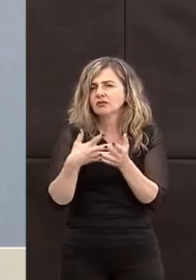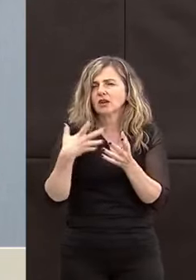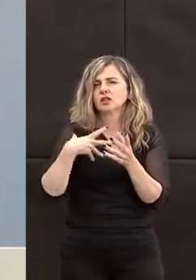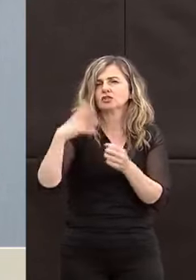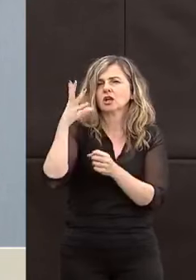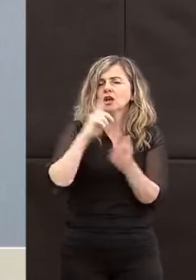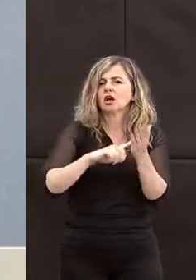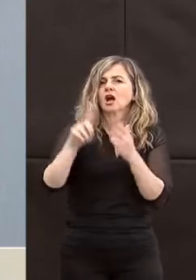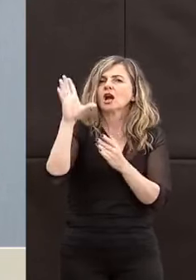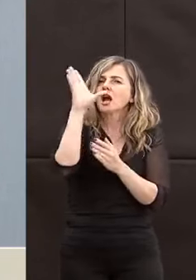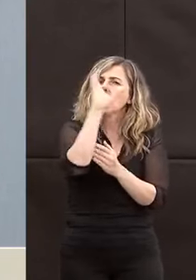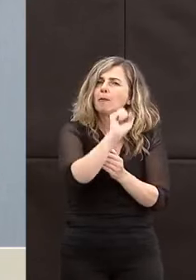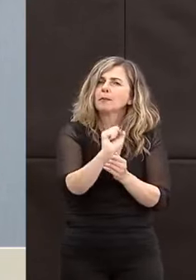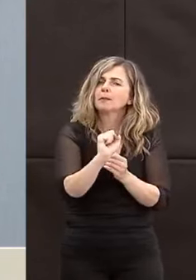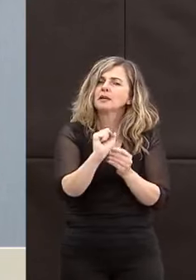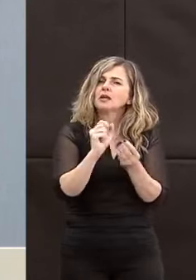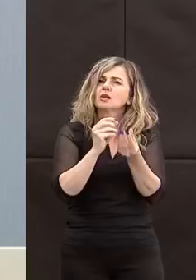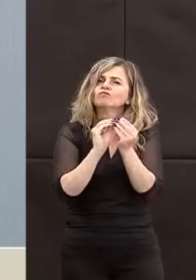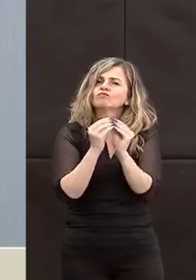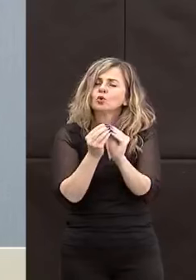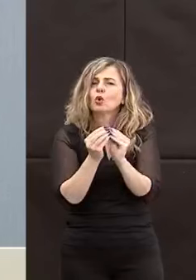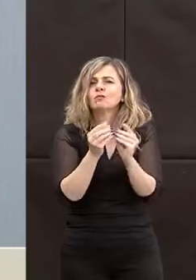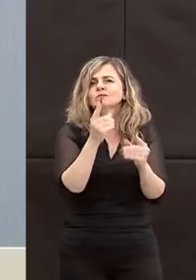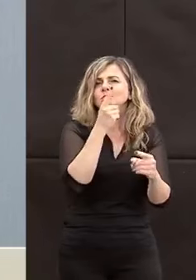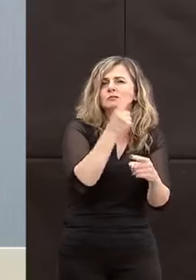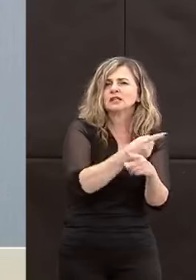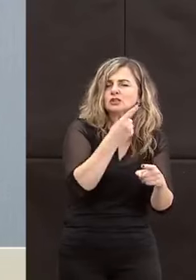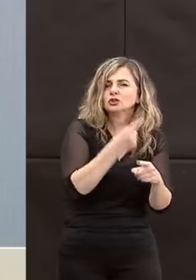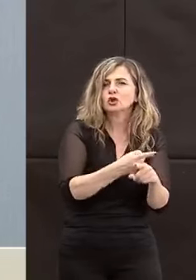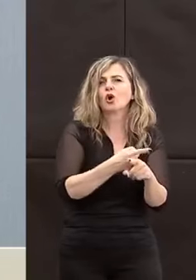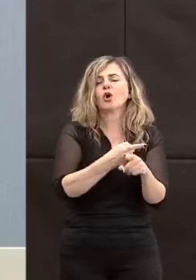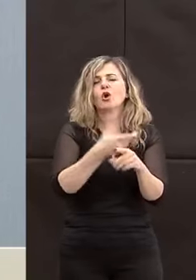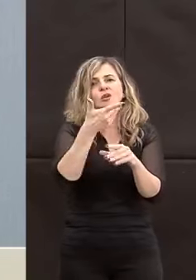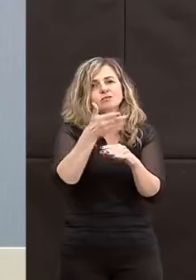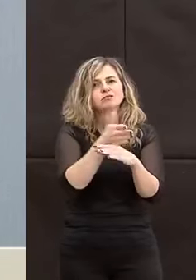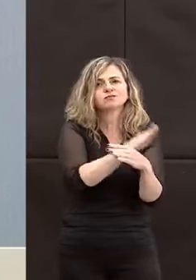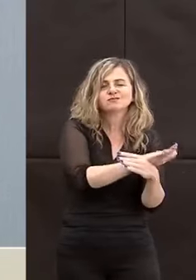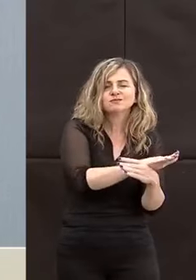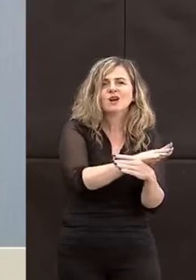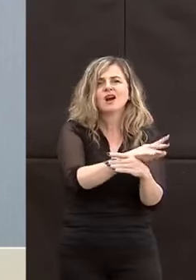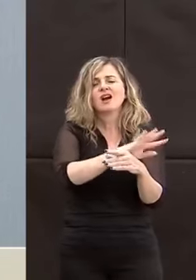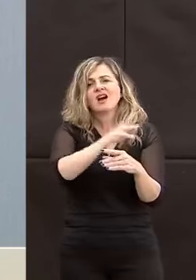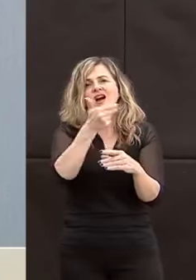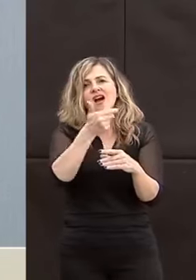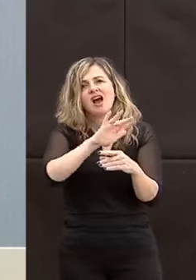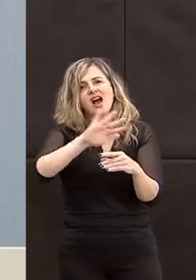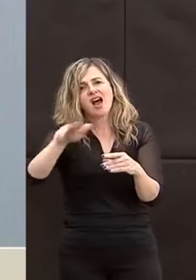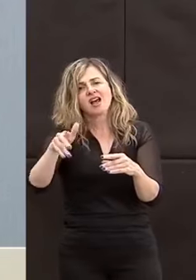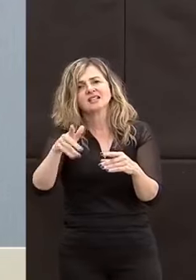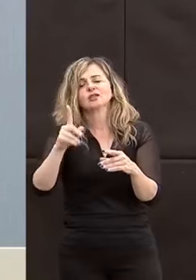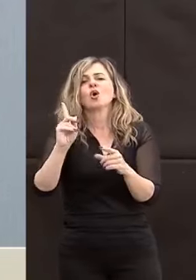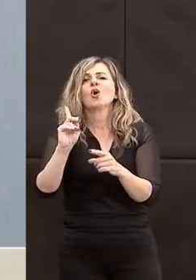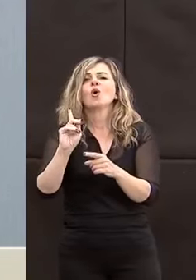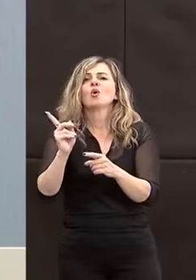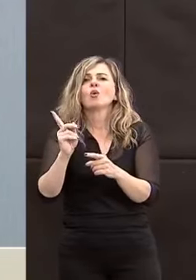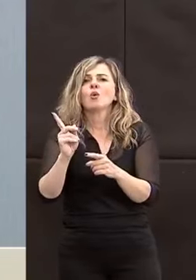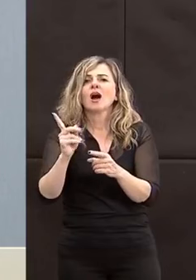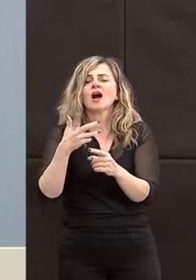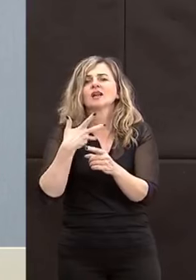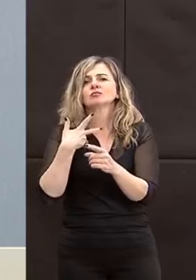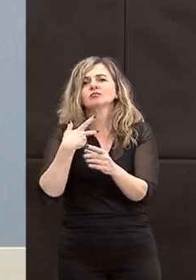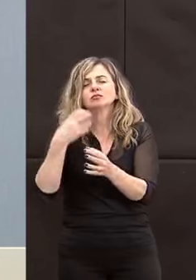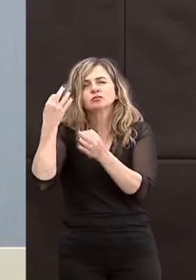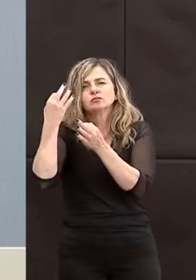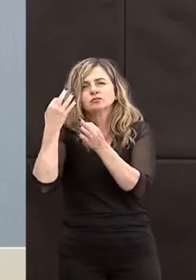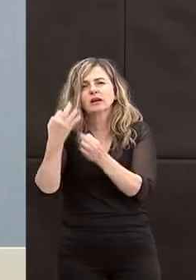quali potevano essere le esigenze da una parte e dall'altra parte e quale potevano essere esattamente